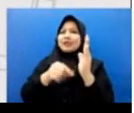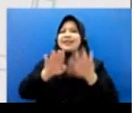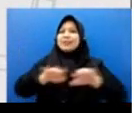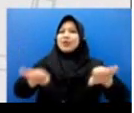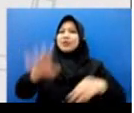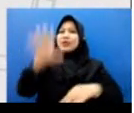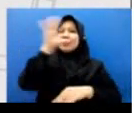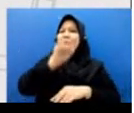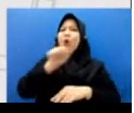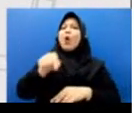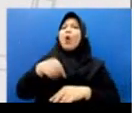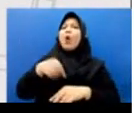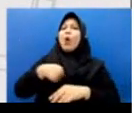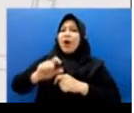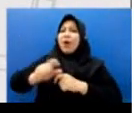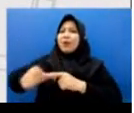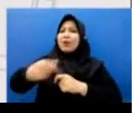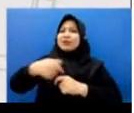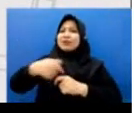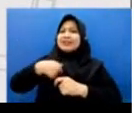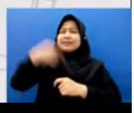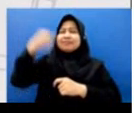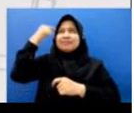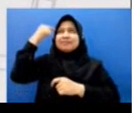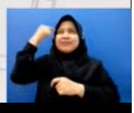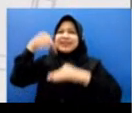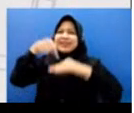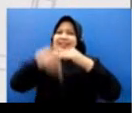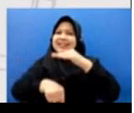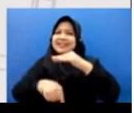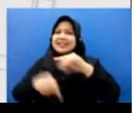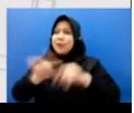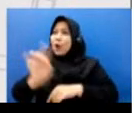ternyata diapresiasi oleh orang lain yang profesional.